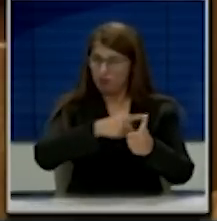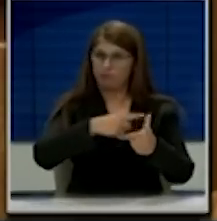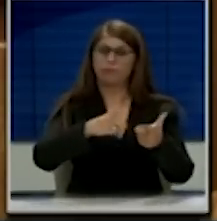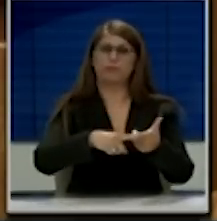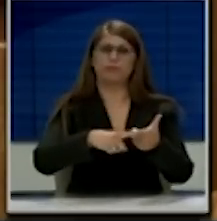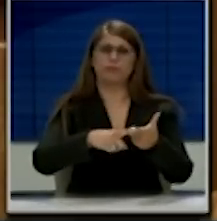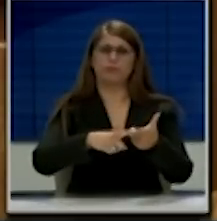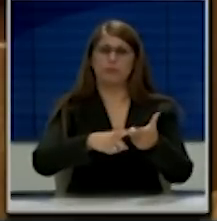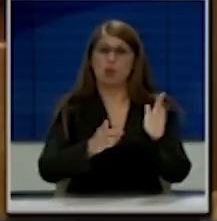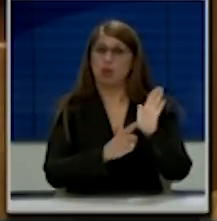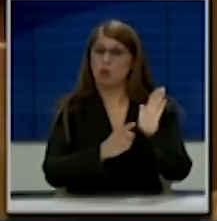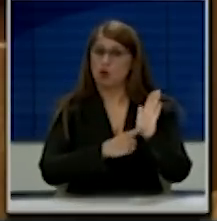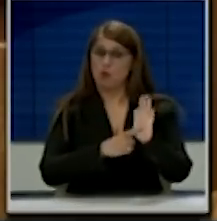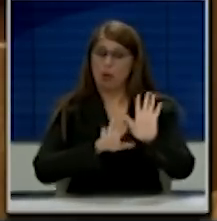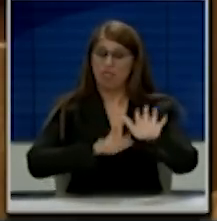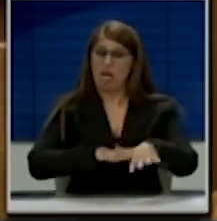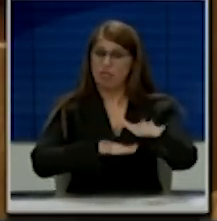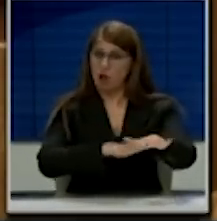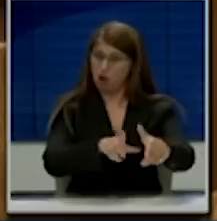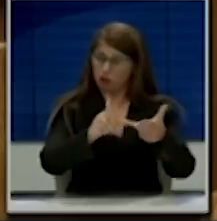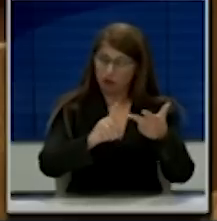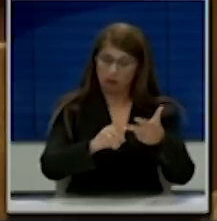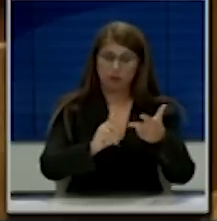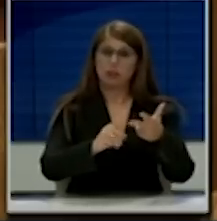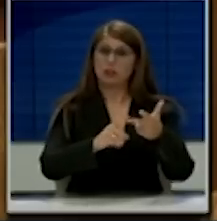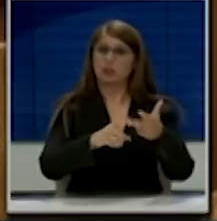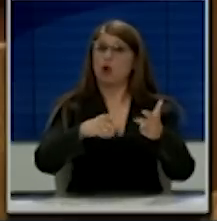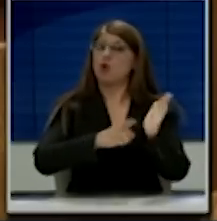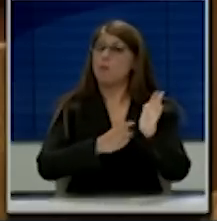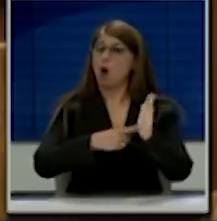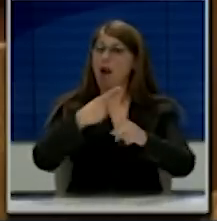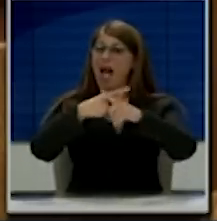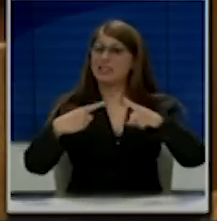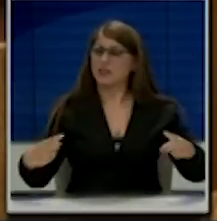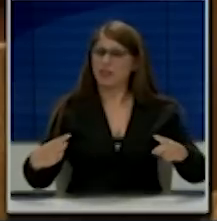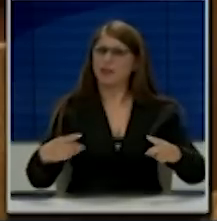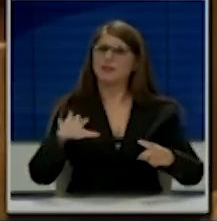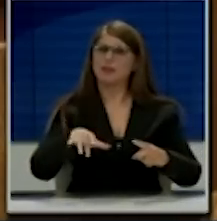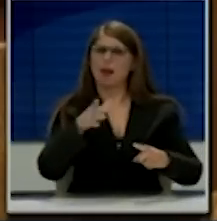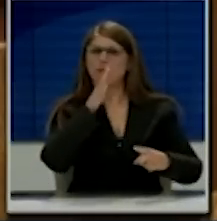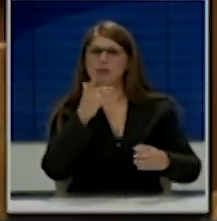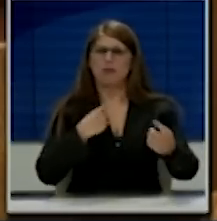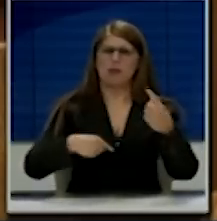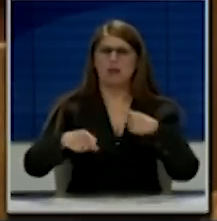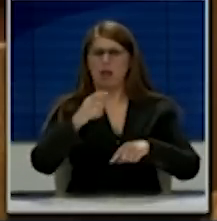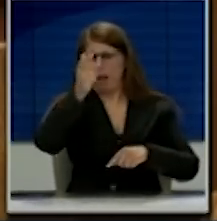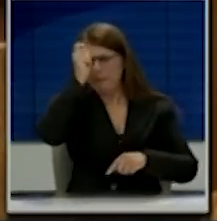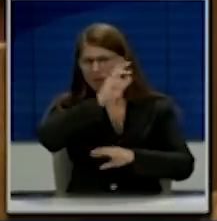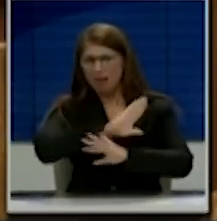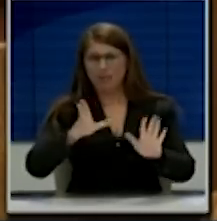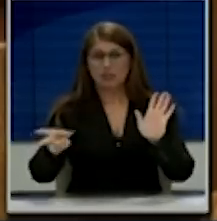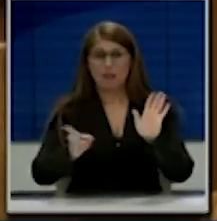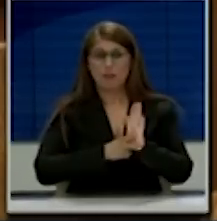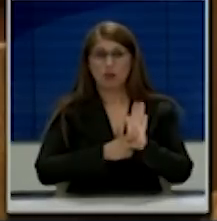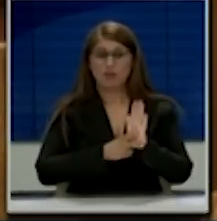και με τον νόμο για τις διαδηλώσεις και με τον νόμο Χατζηδάκη και με τις προσχηματικές απαράδεκτες απαγορεύσεις